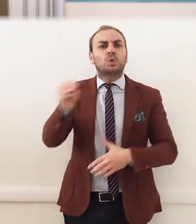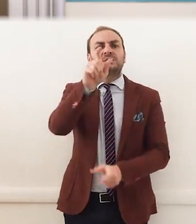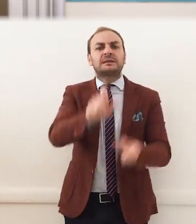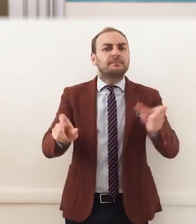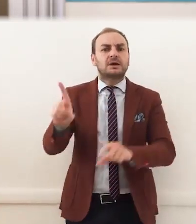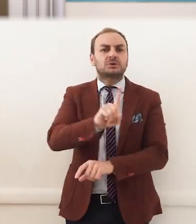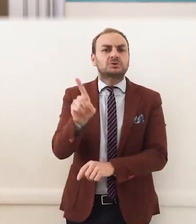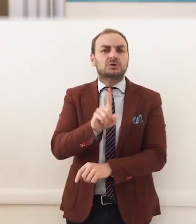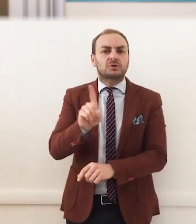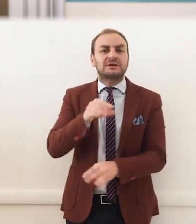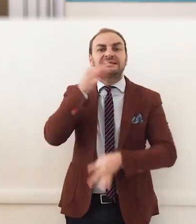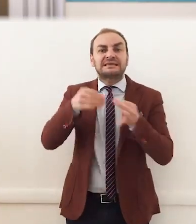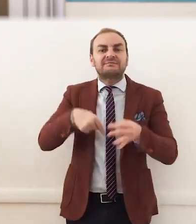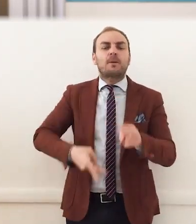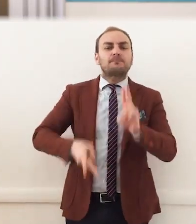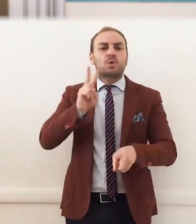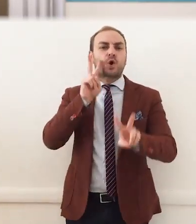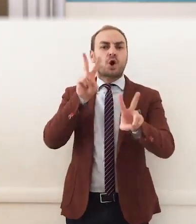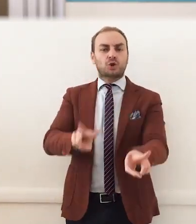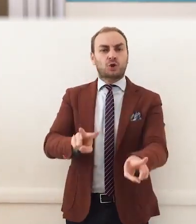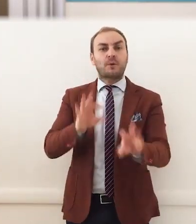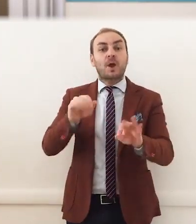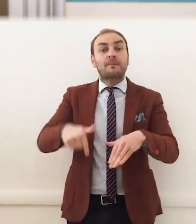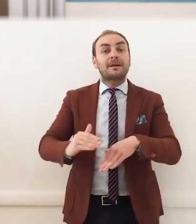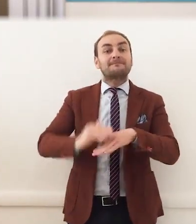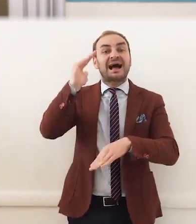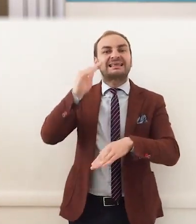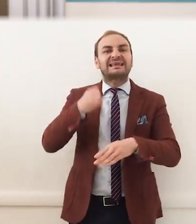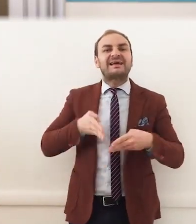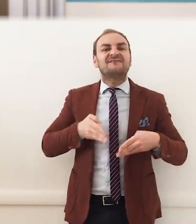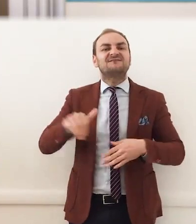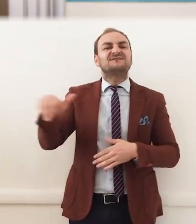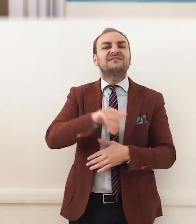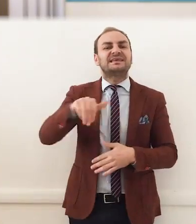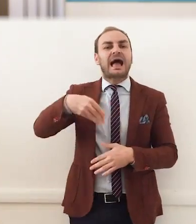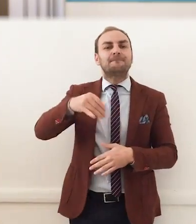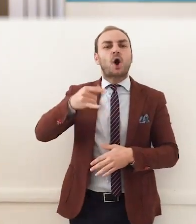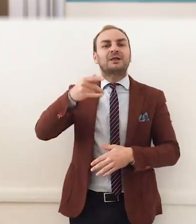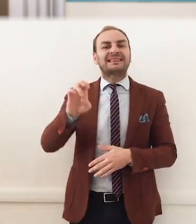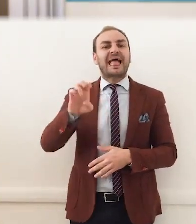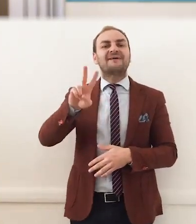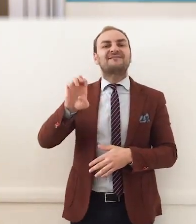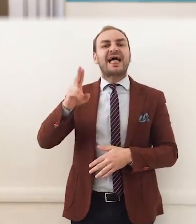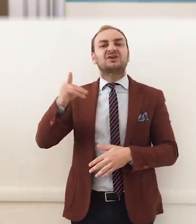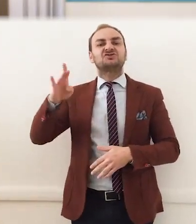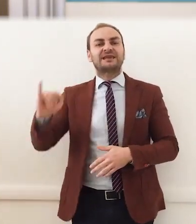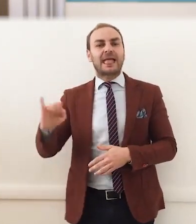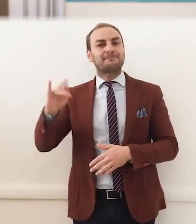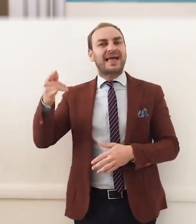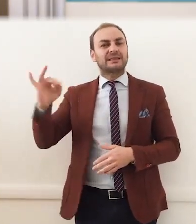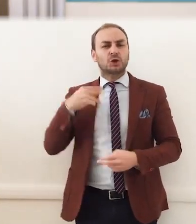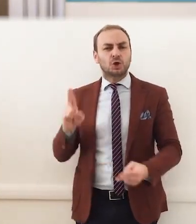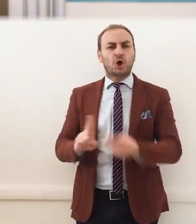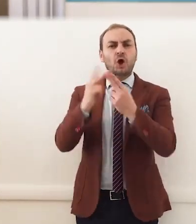presenti sul territorio stamattina in via montevergine tetti ho incontrato un nostro concittadino